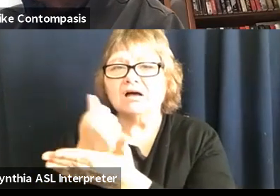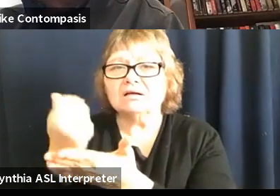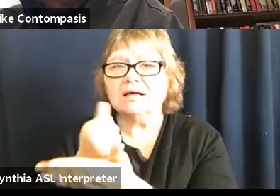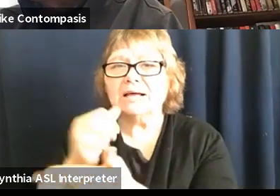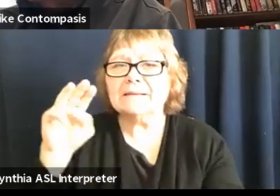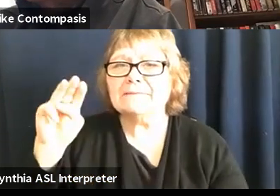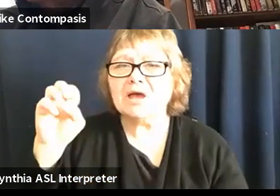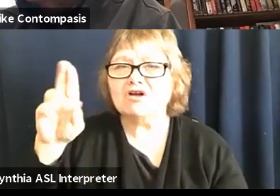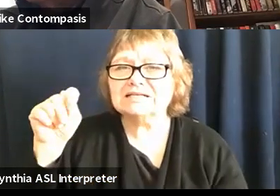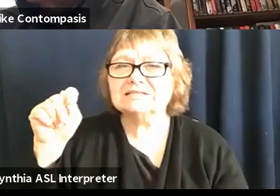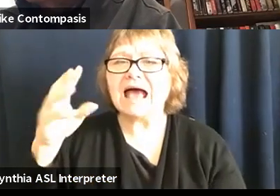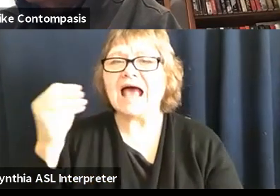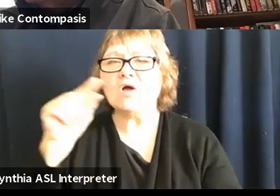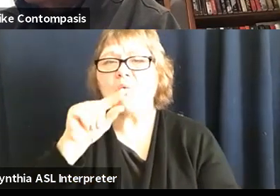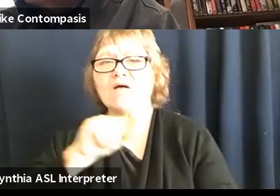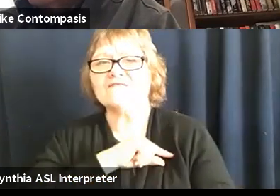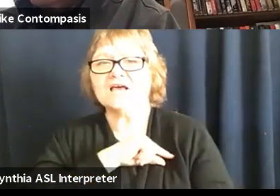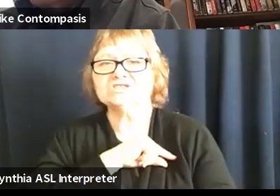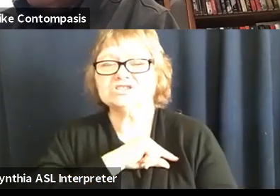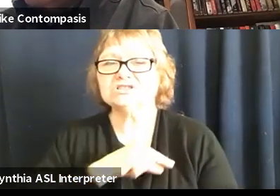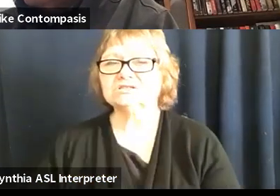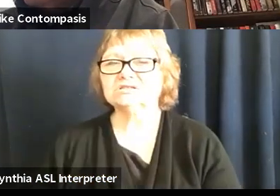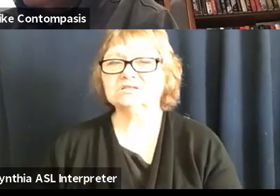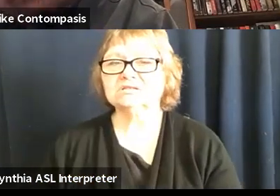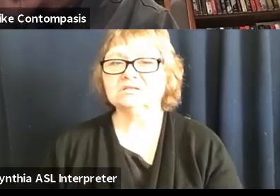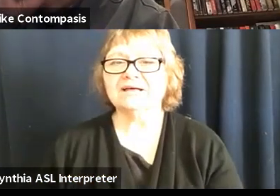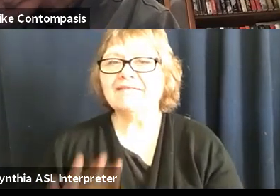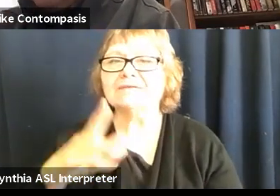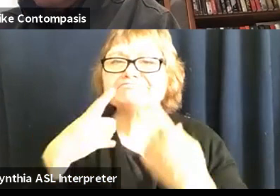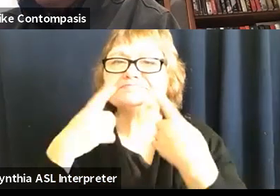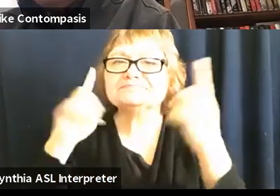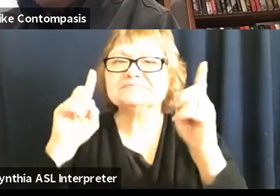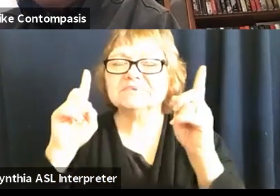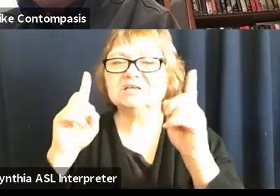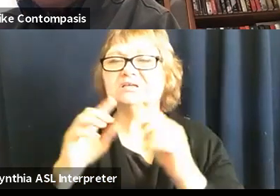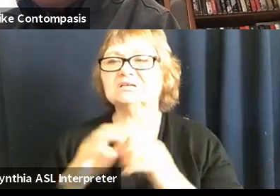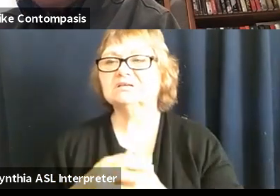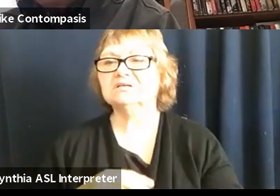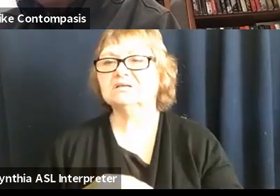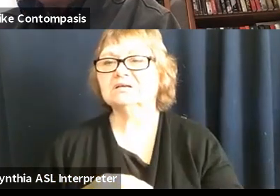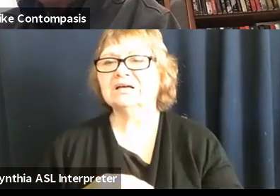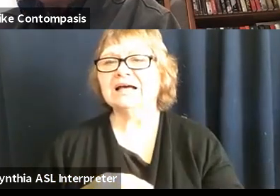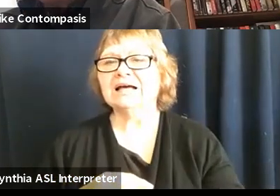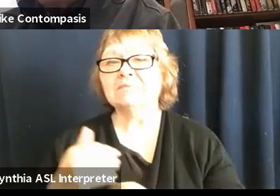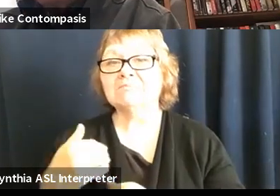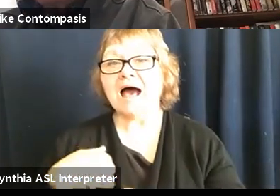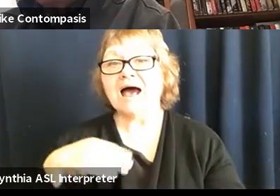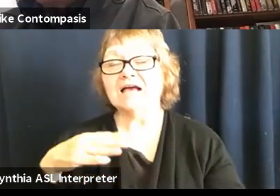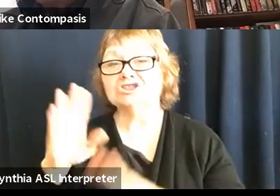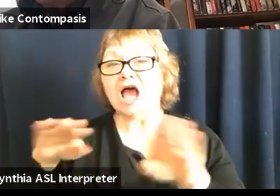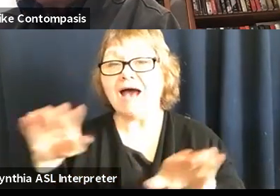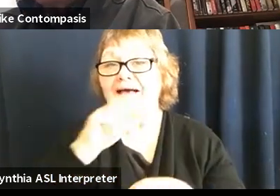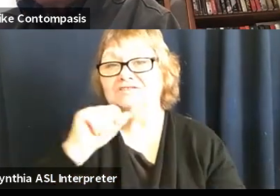qualification. 我有小朋友是讀緊四年級。 I have a child who is in fourth